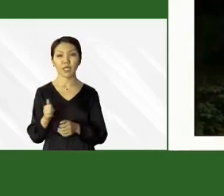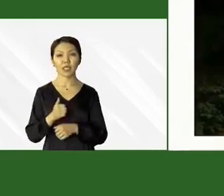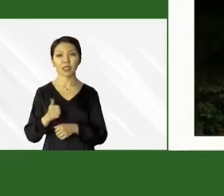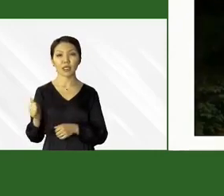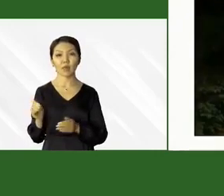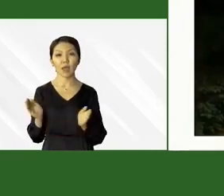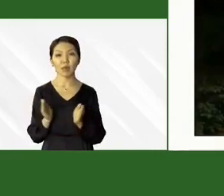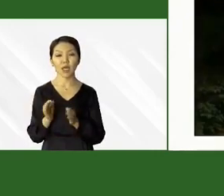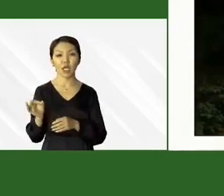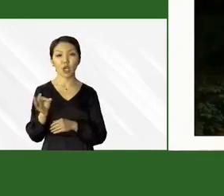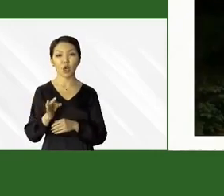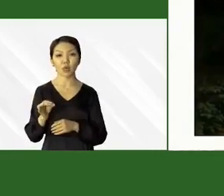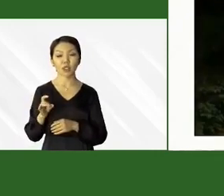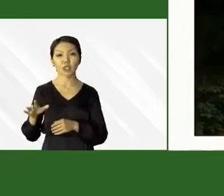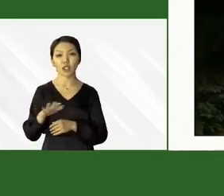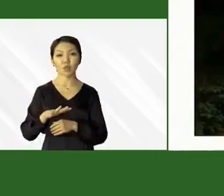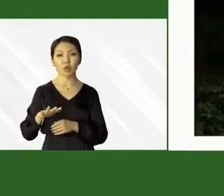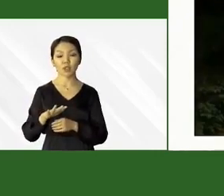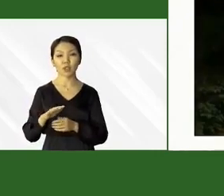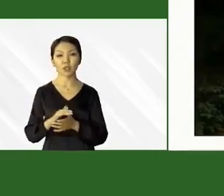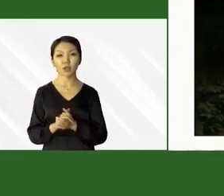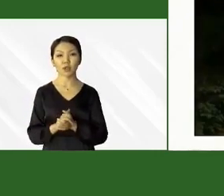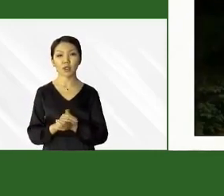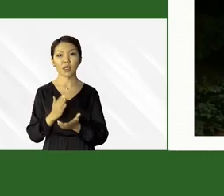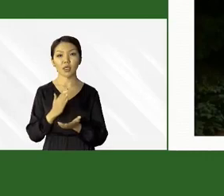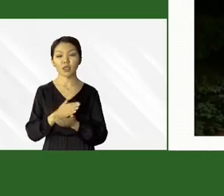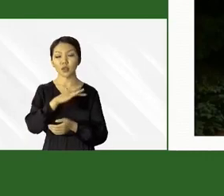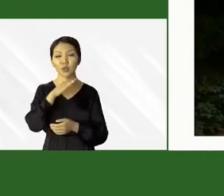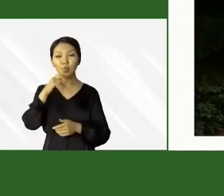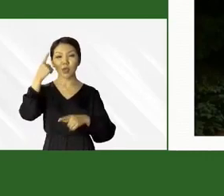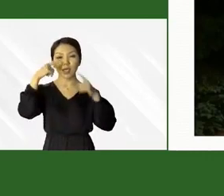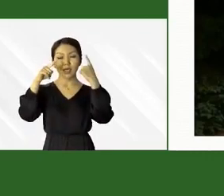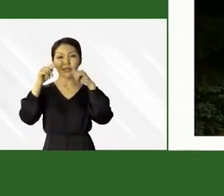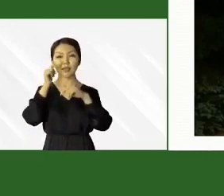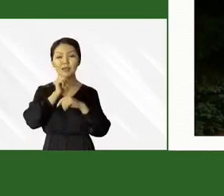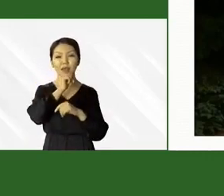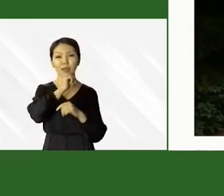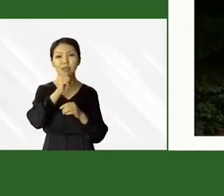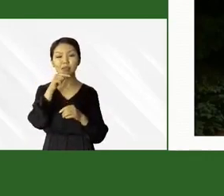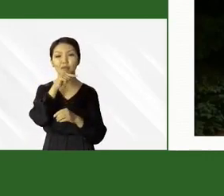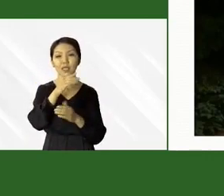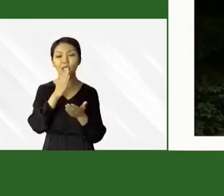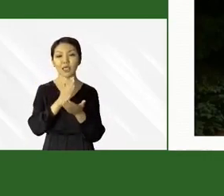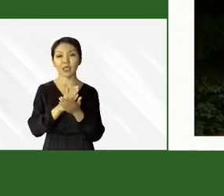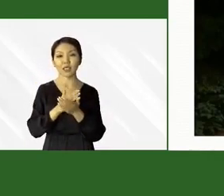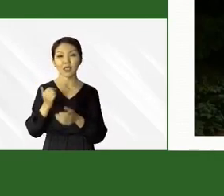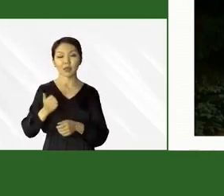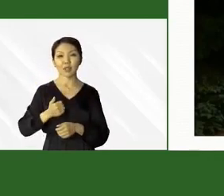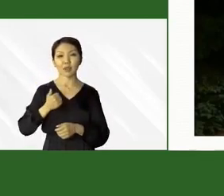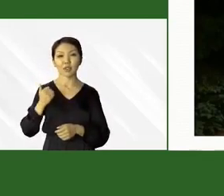Самая маленькая область республики окутана легендами и таинством. В ней есть